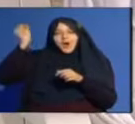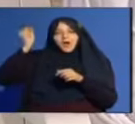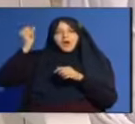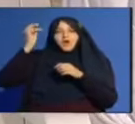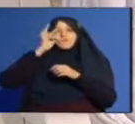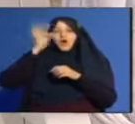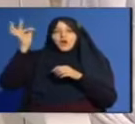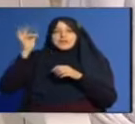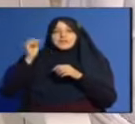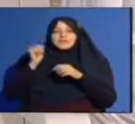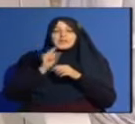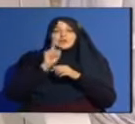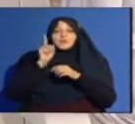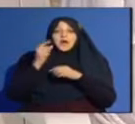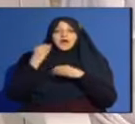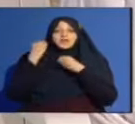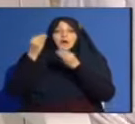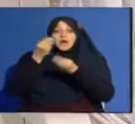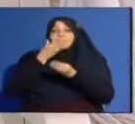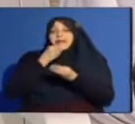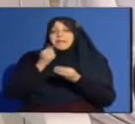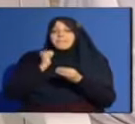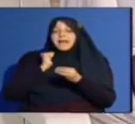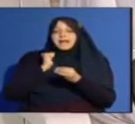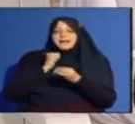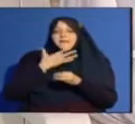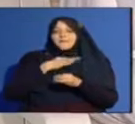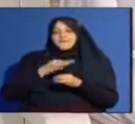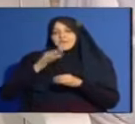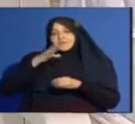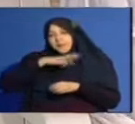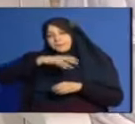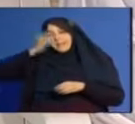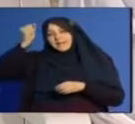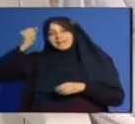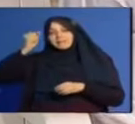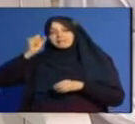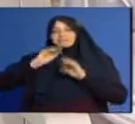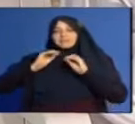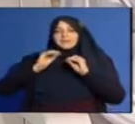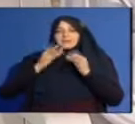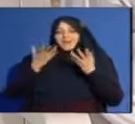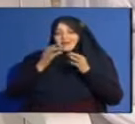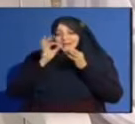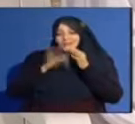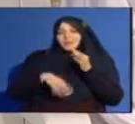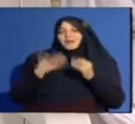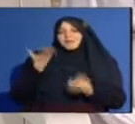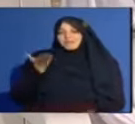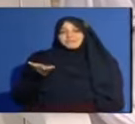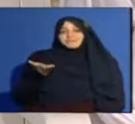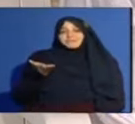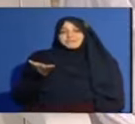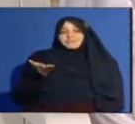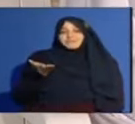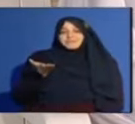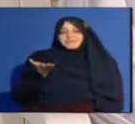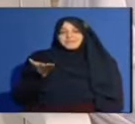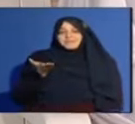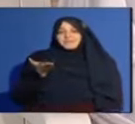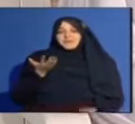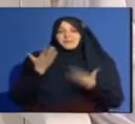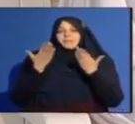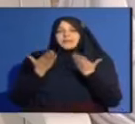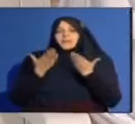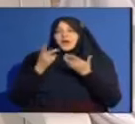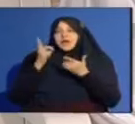بنتك تربات في مع عجوزتك في الخارج يعني في الغربة، وراهي النتيجة. هاو النتيجة واضحة جلية.